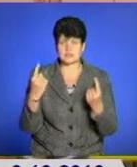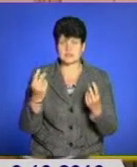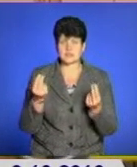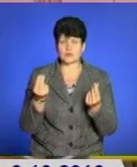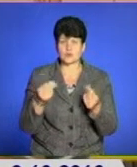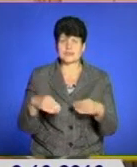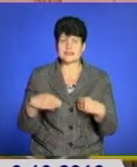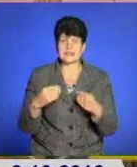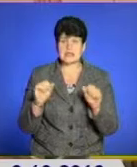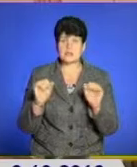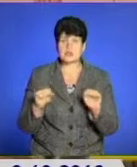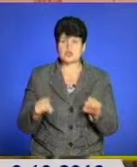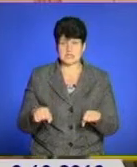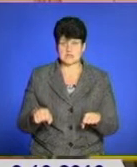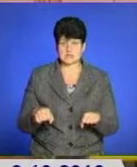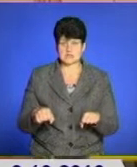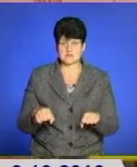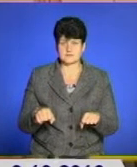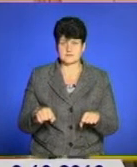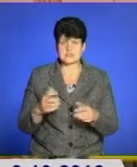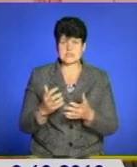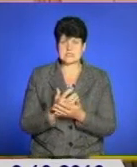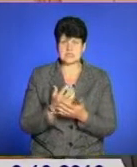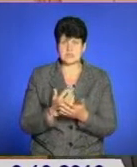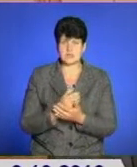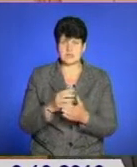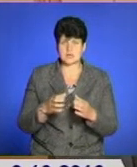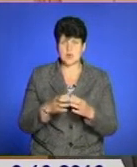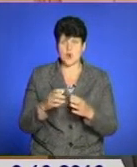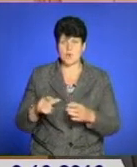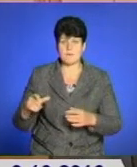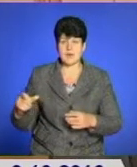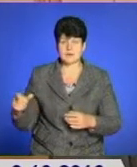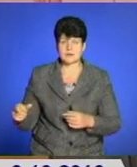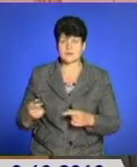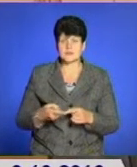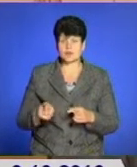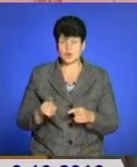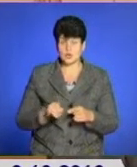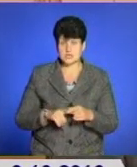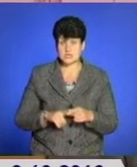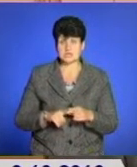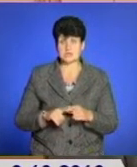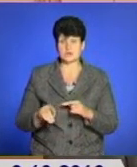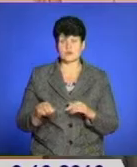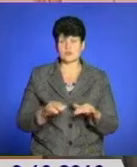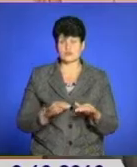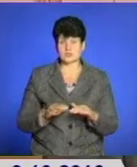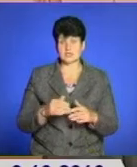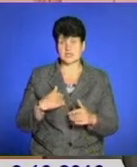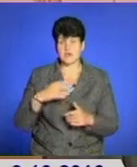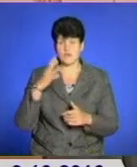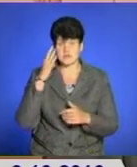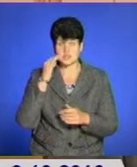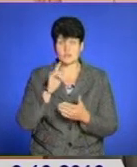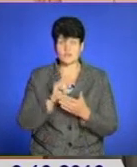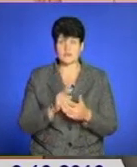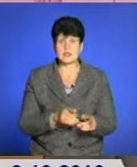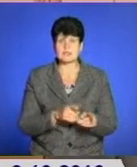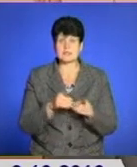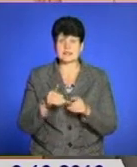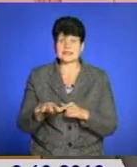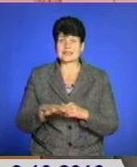дала можливість, скажімо, заробляти громадам. І така функція, я вважаю, що рано чи пізно повинна перейти все-таки